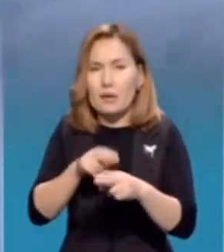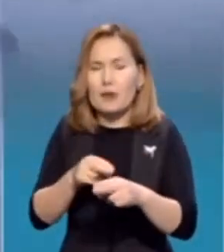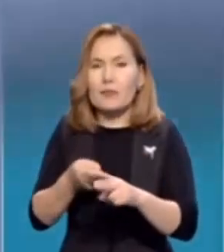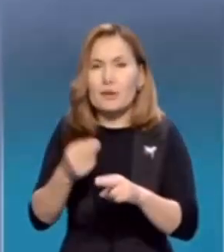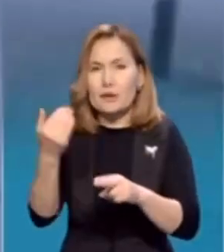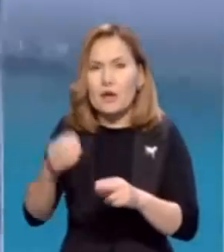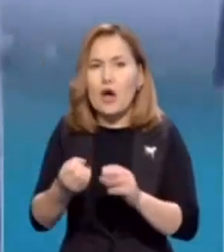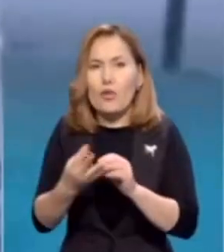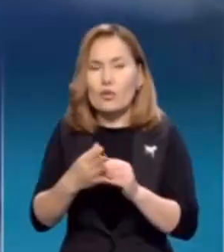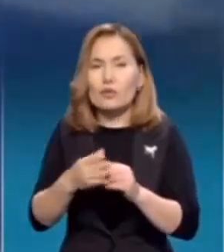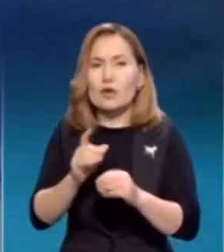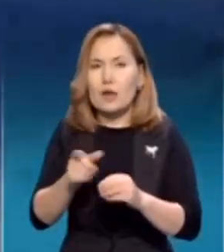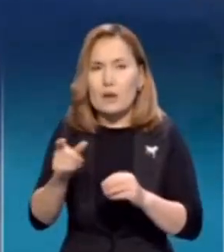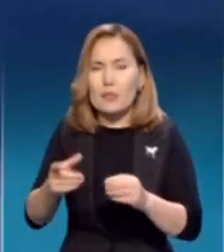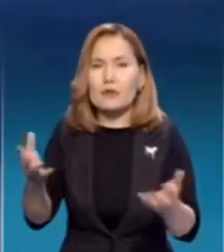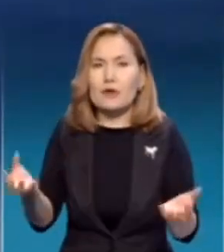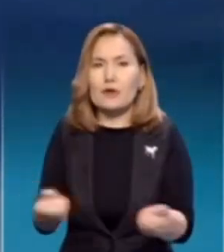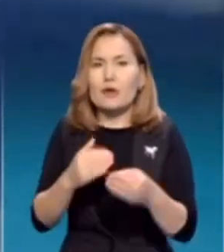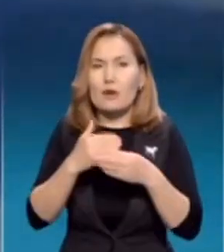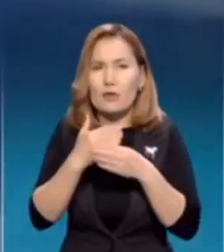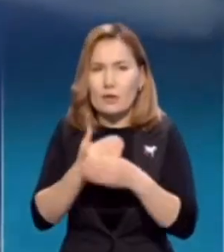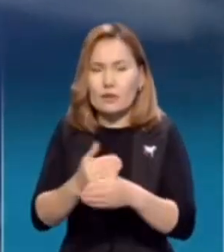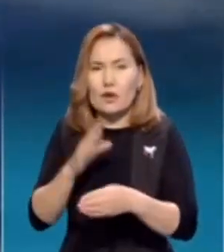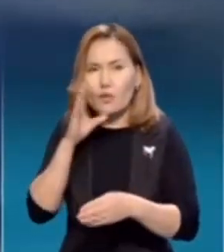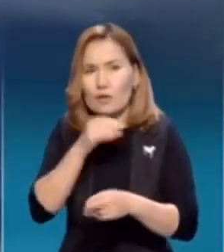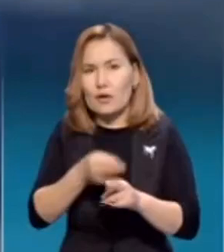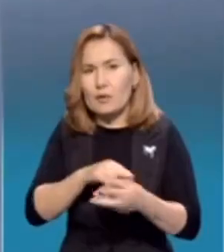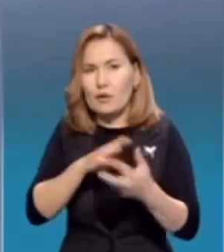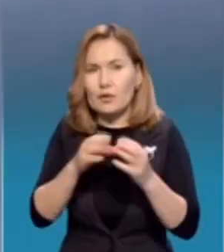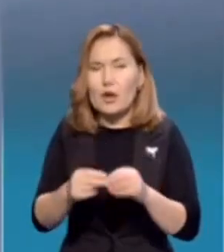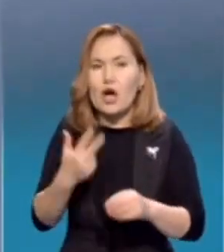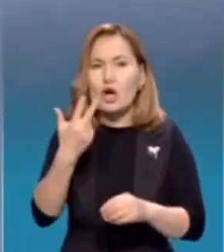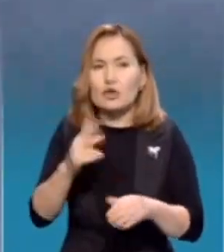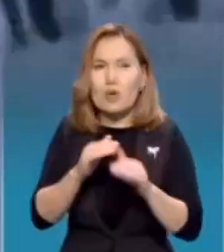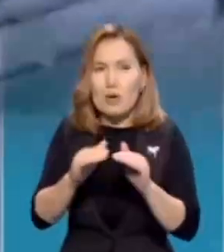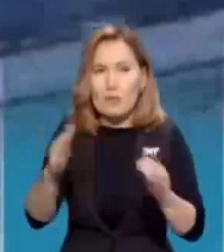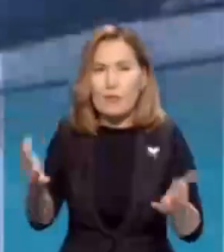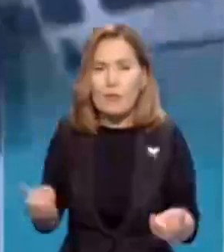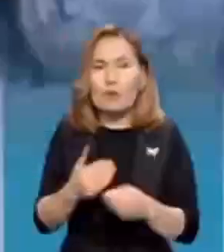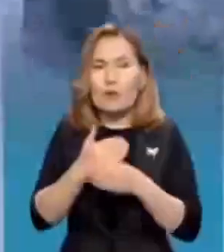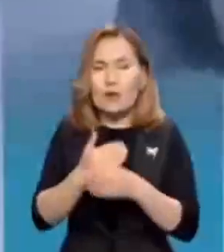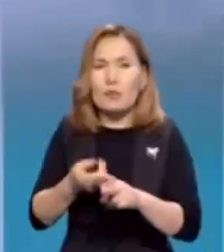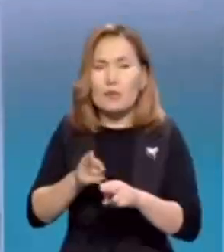14 жолаушыны ауыл мектебіне орналастырды. Олардың үшеуі бала.